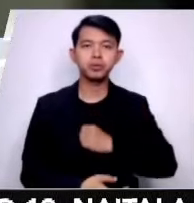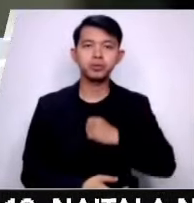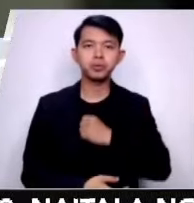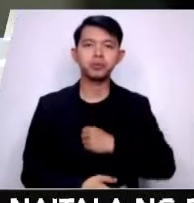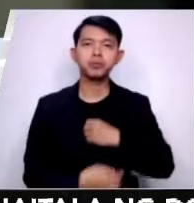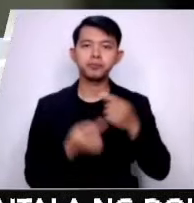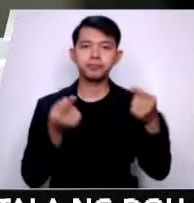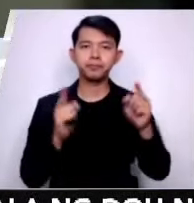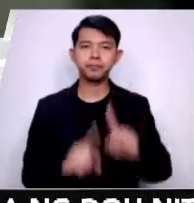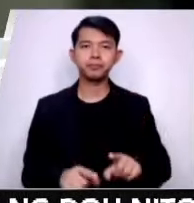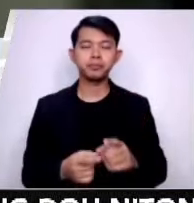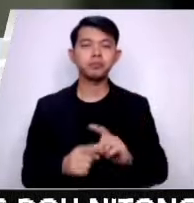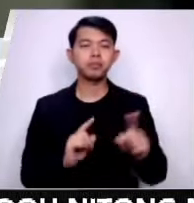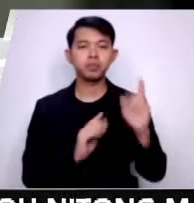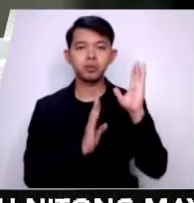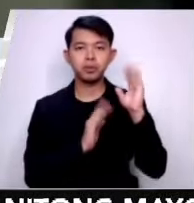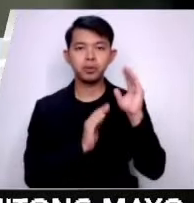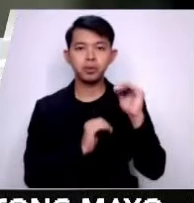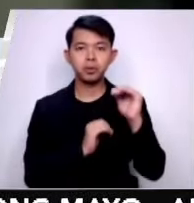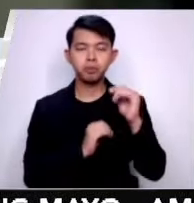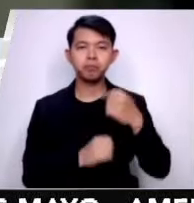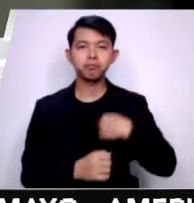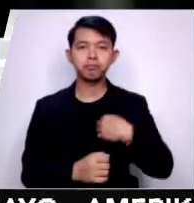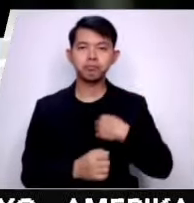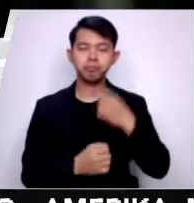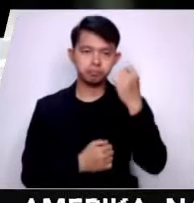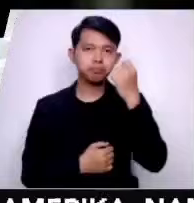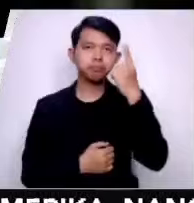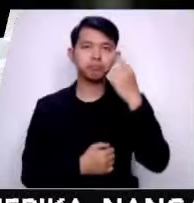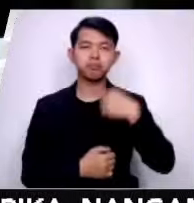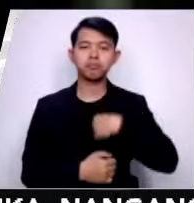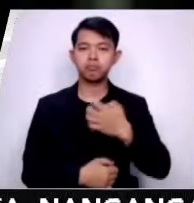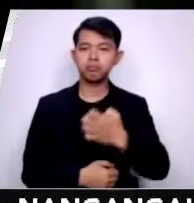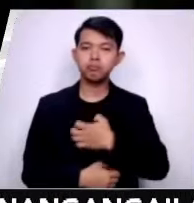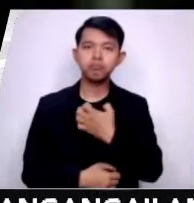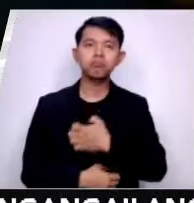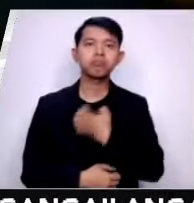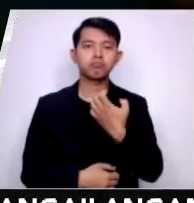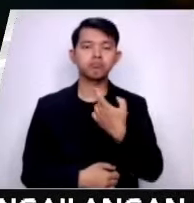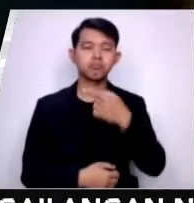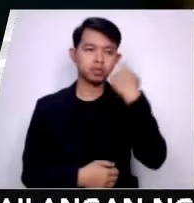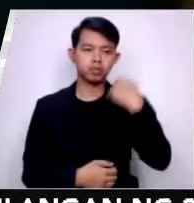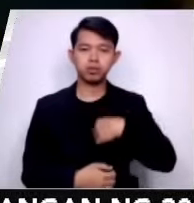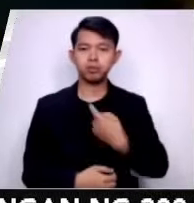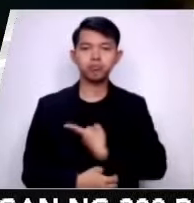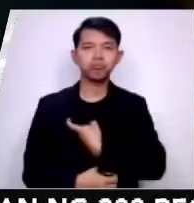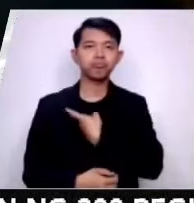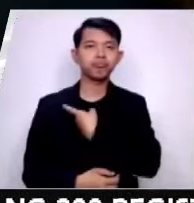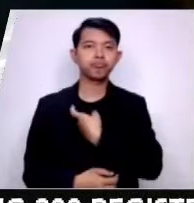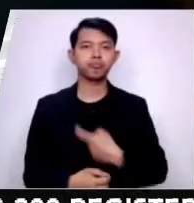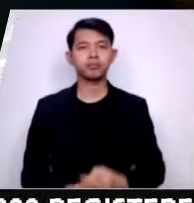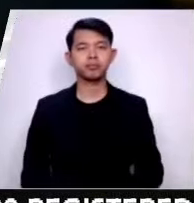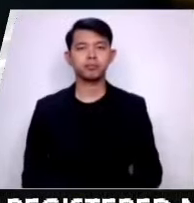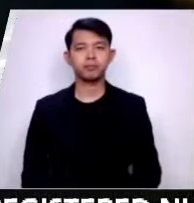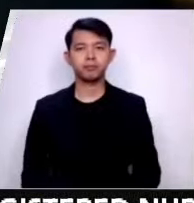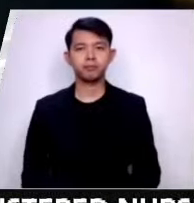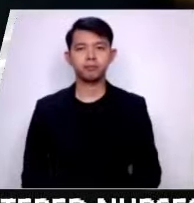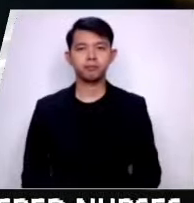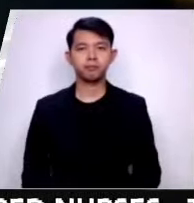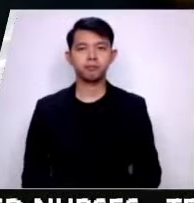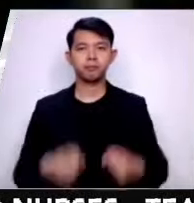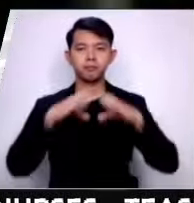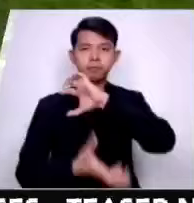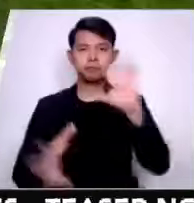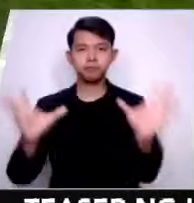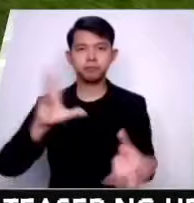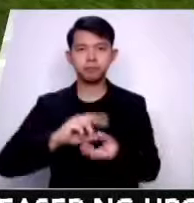sana po intindihin rin nila yung naramdaman ko. Nasaktan rin po ako. Emil Sumangi, nagbabalita para sa GMA Integrated News.